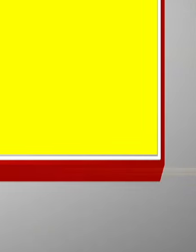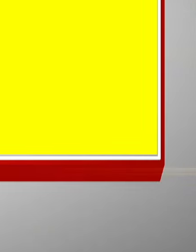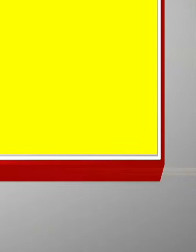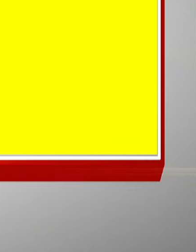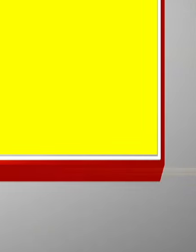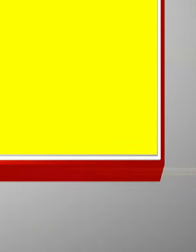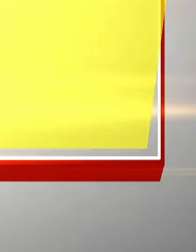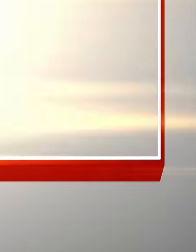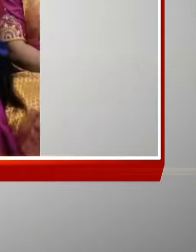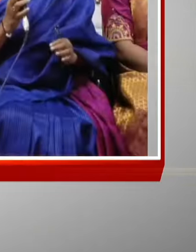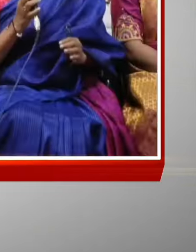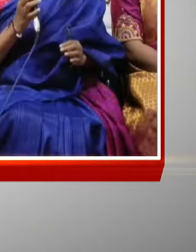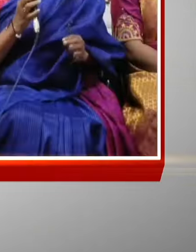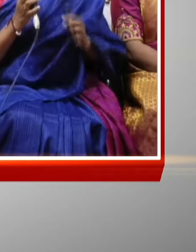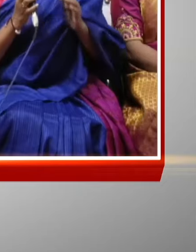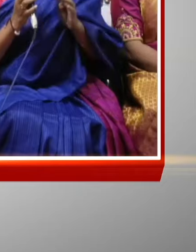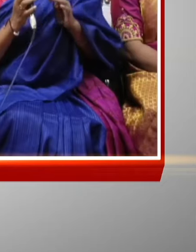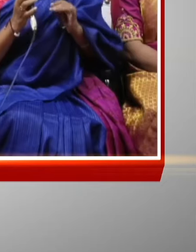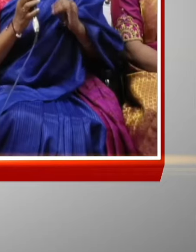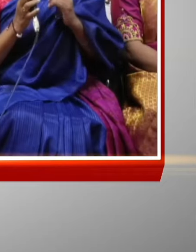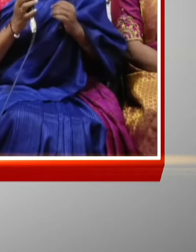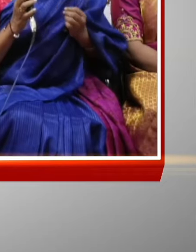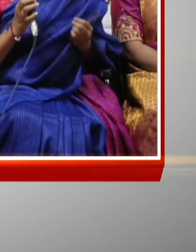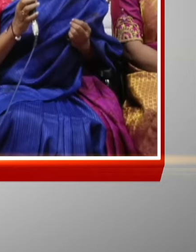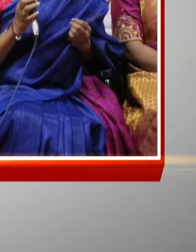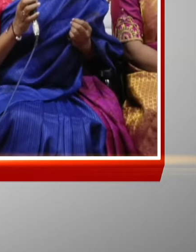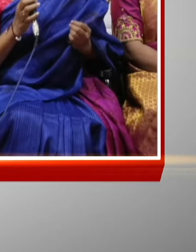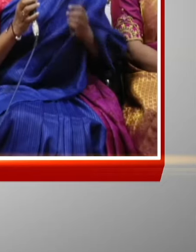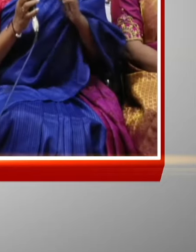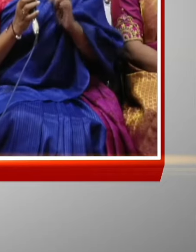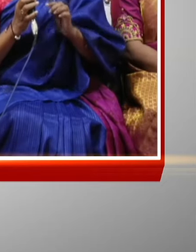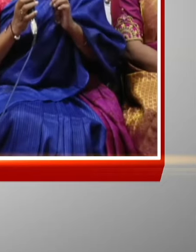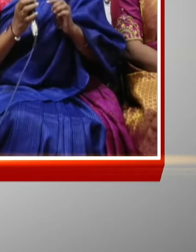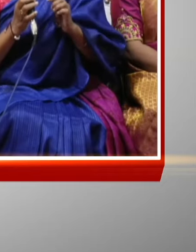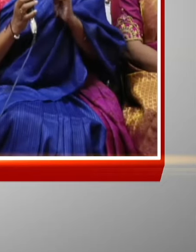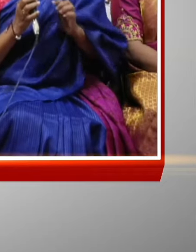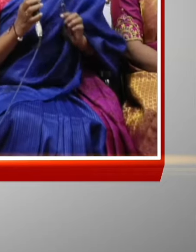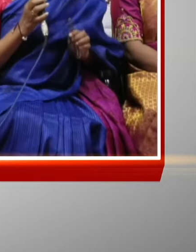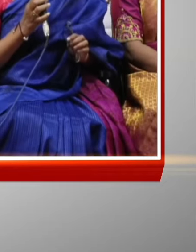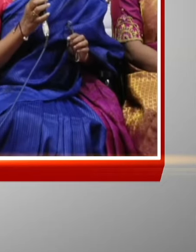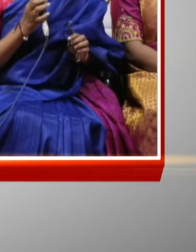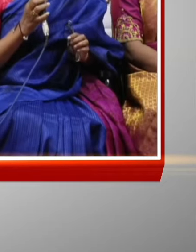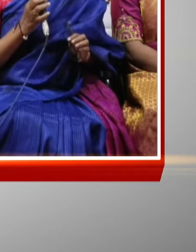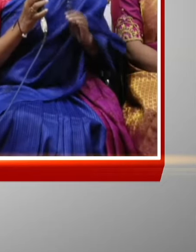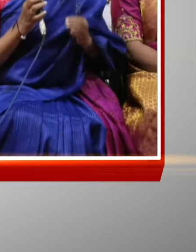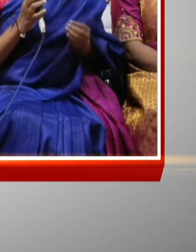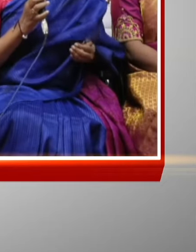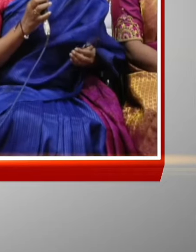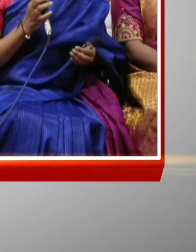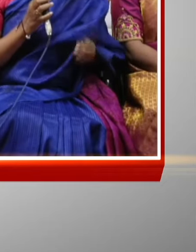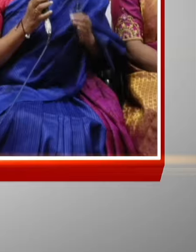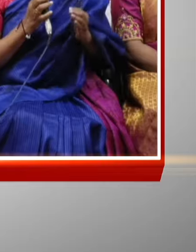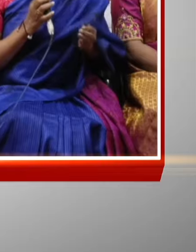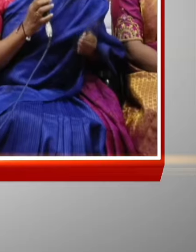എന്നാണ്. മാത്രമല്ല, സമിതിയിലേക്ക് ചില കൗൺസിലർമാരെ പോലുള്ള ആളുകളെ ഈ സമിതിയിലേക്ക് എടുക്കും. അതുപോലെ തന്നെ ചില എൻ ജി ഒകളെ കൂടി ഈ